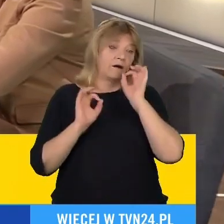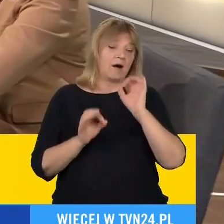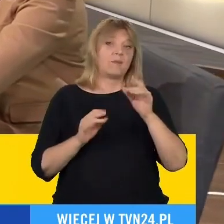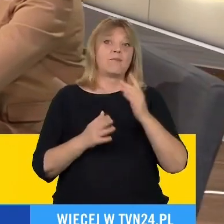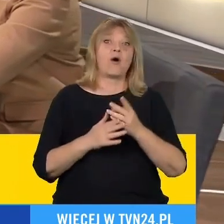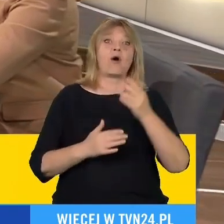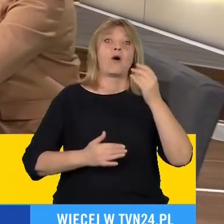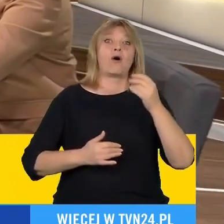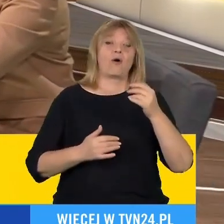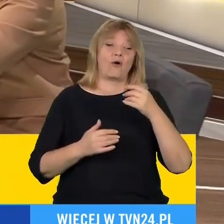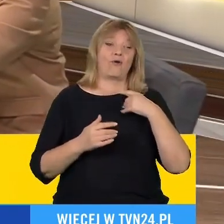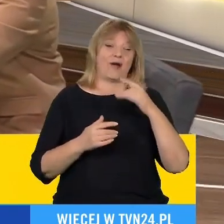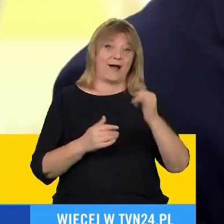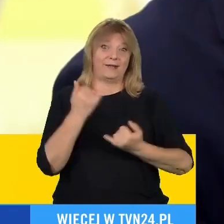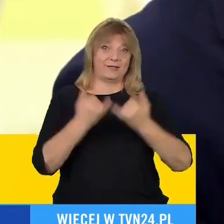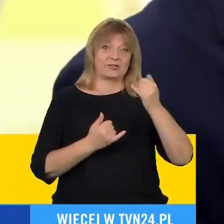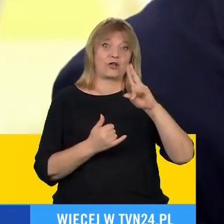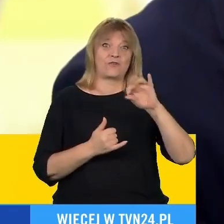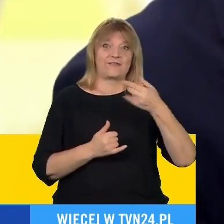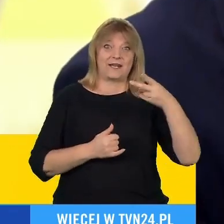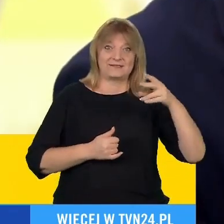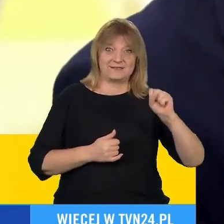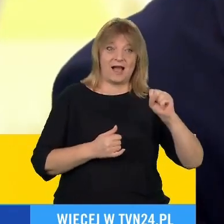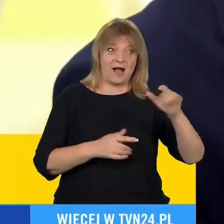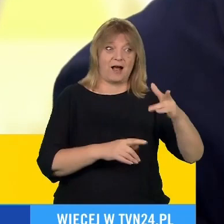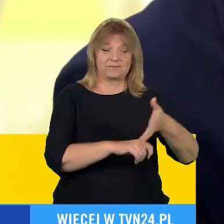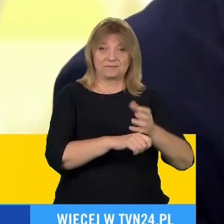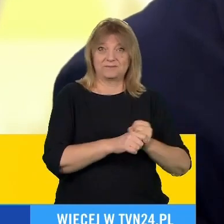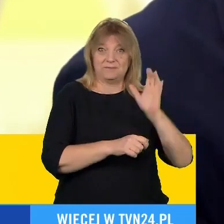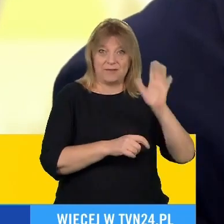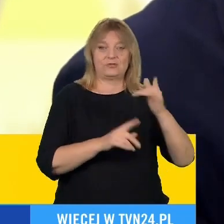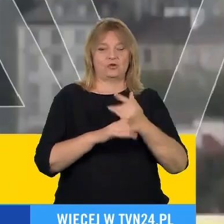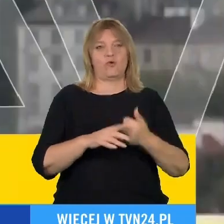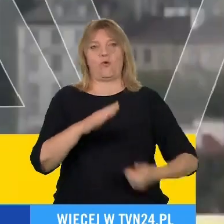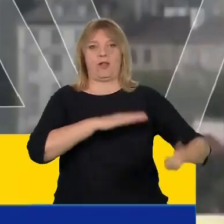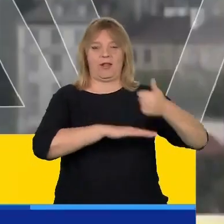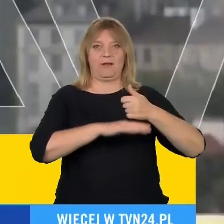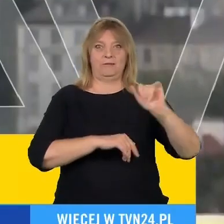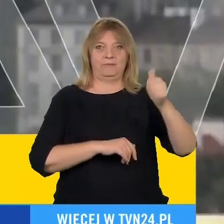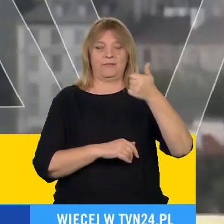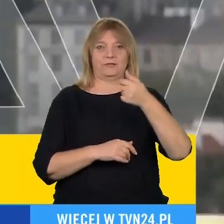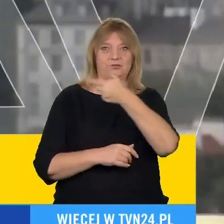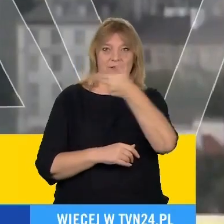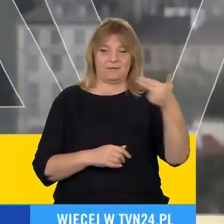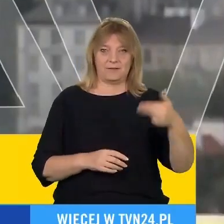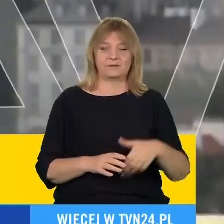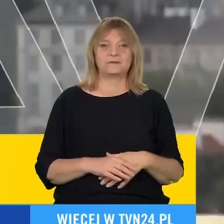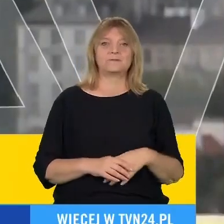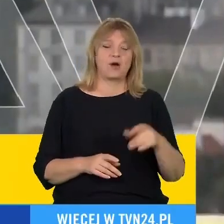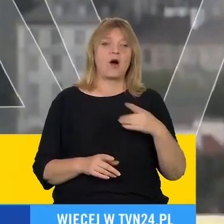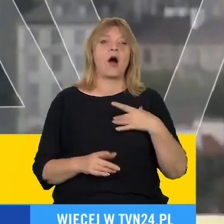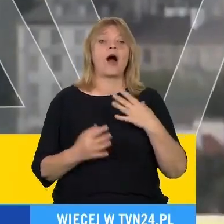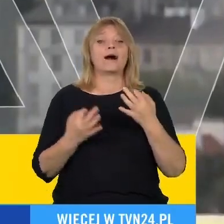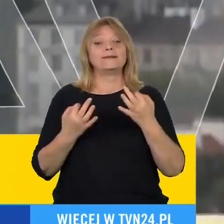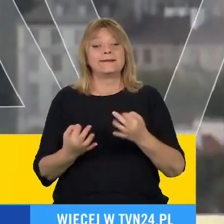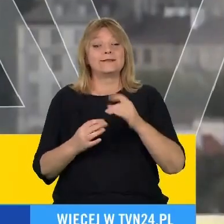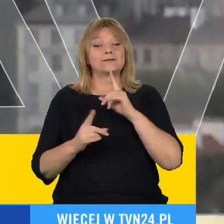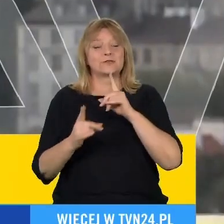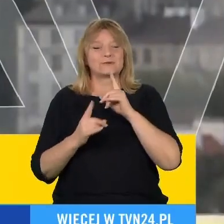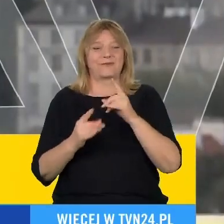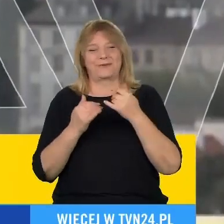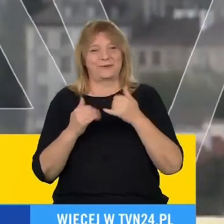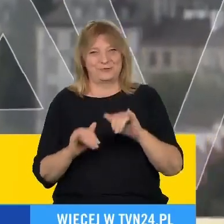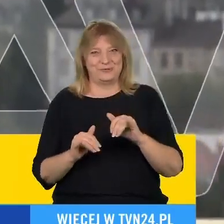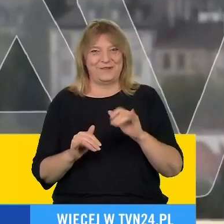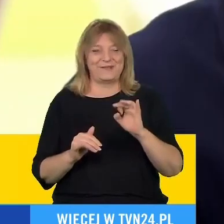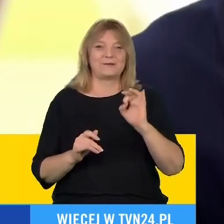to stanie się tematem numer jeden. Mówimy o tym, co jest, a nie co może być. Więc to, co jest, ale to może są, warto o tym to mówić, co jest, żeby nie było, ta sytuacja znaczy, ja mogę